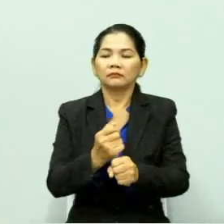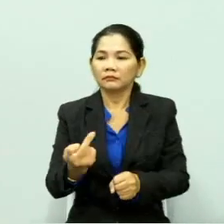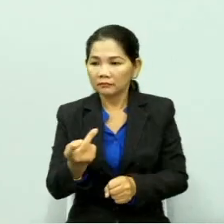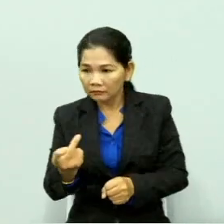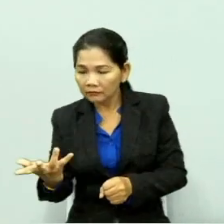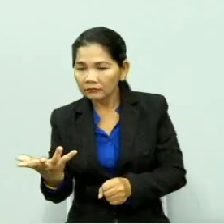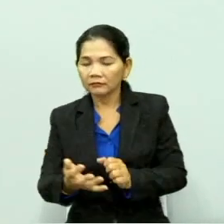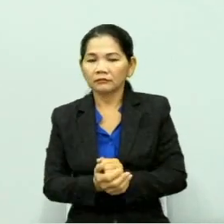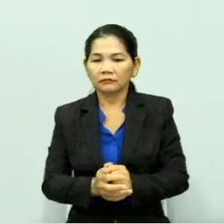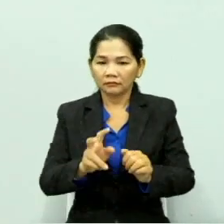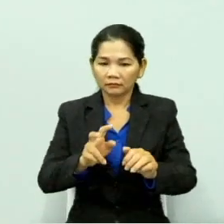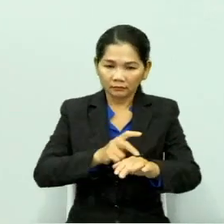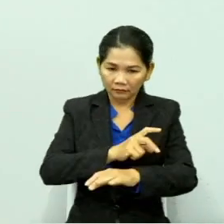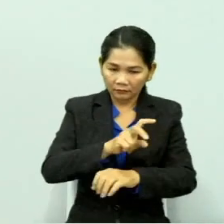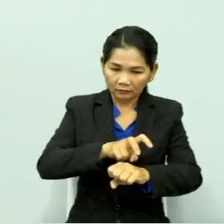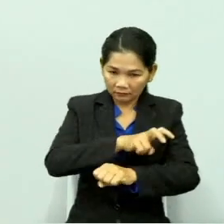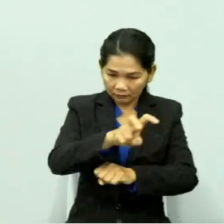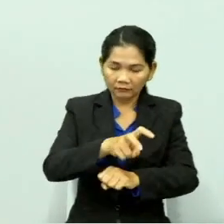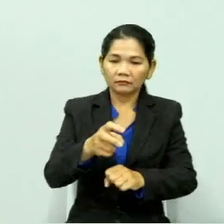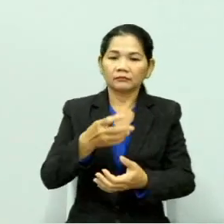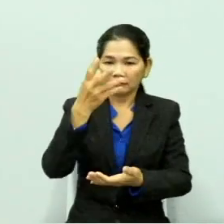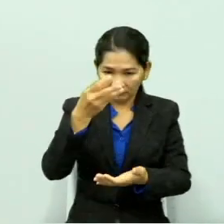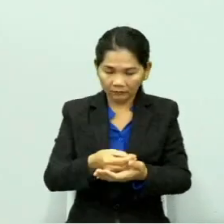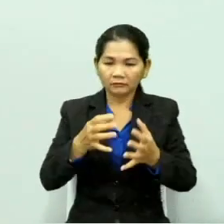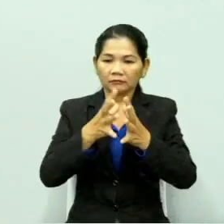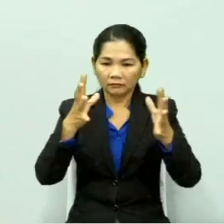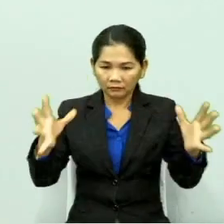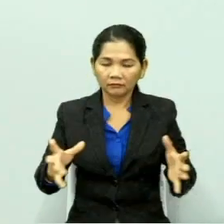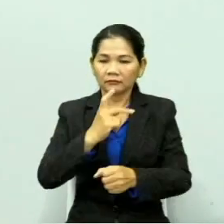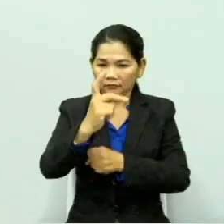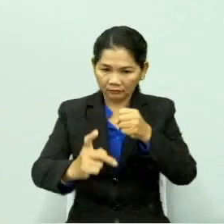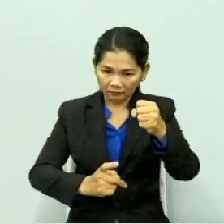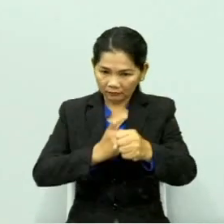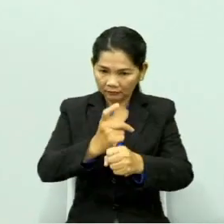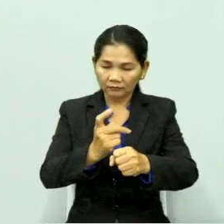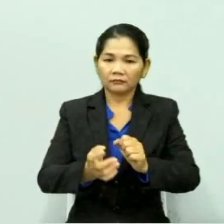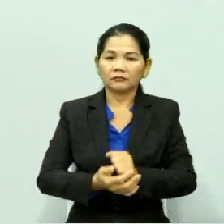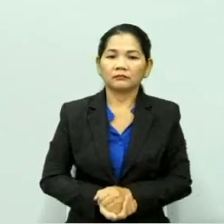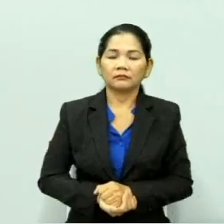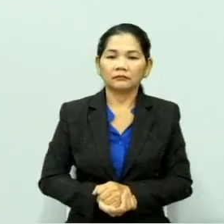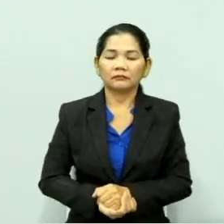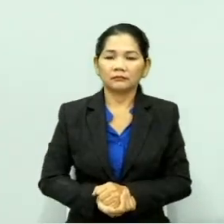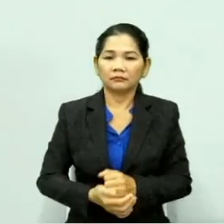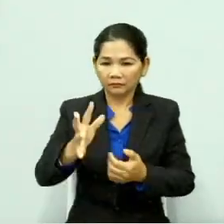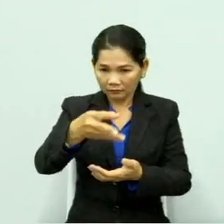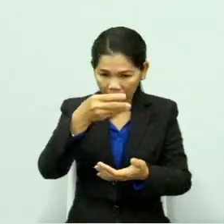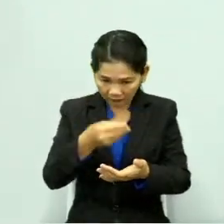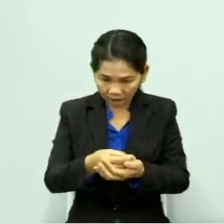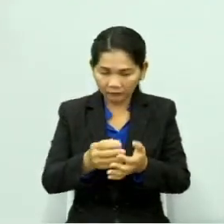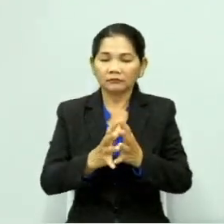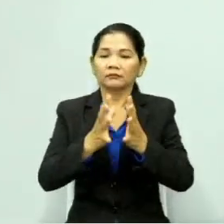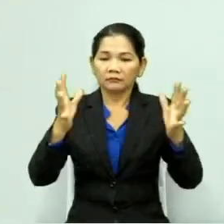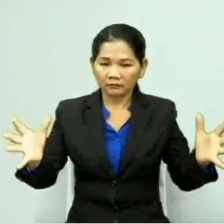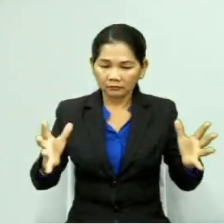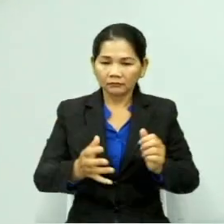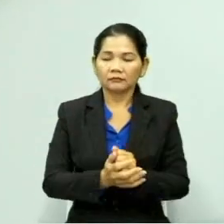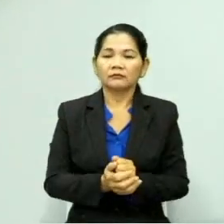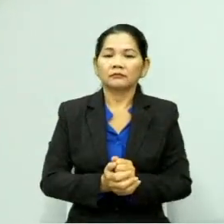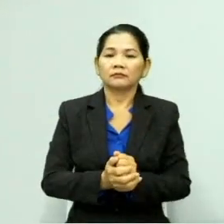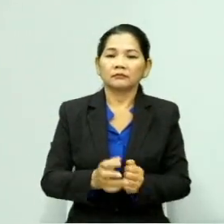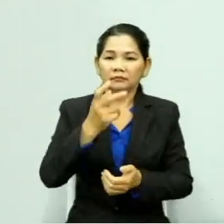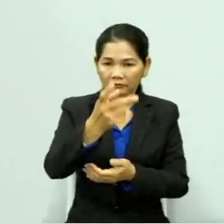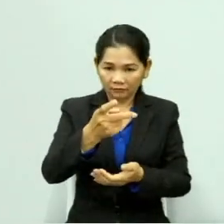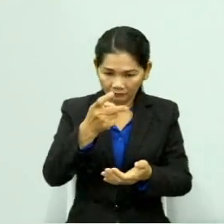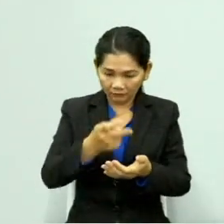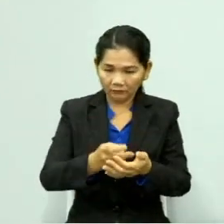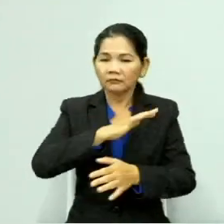đàm bấy thay rẻ xá xâm bạch tiền ní ai nơi con vùng chà hay xâm bạch tiền ní nó xâm bạch ở vấy đó con nè xâm bạch tiền ní